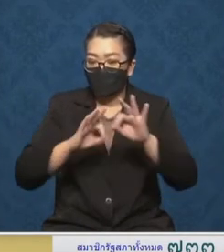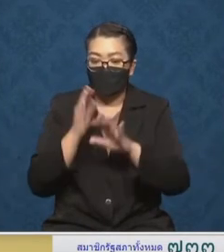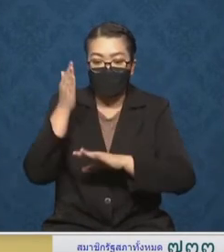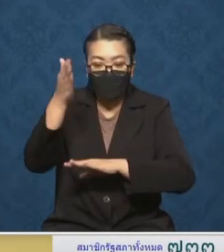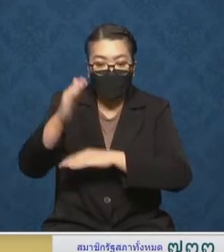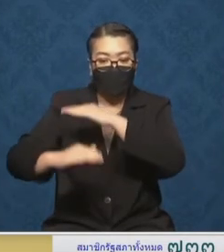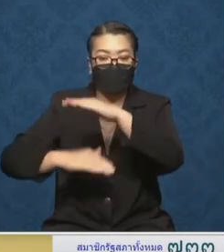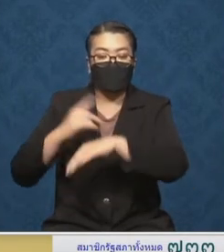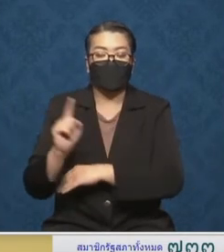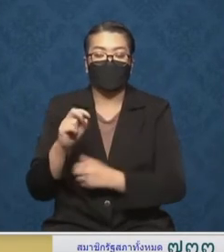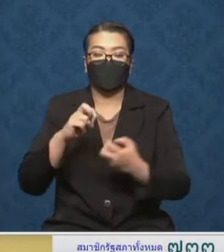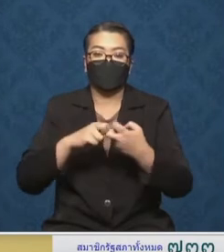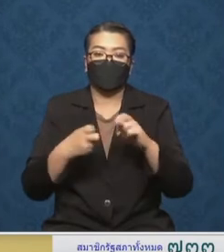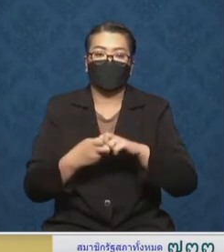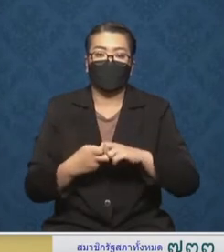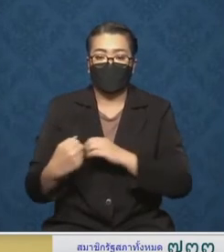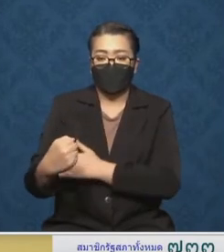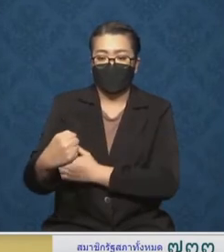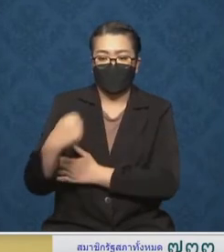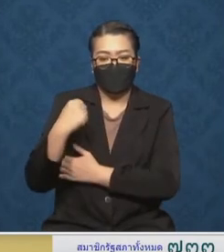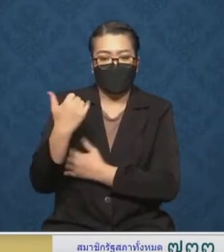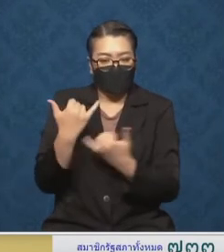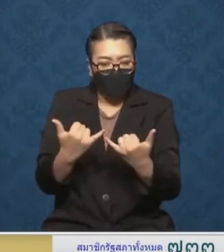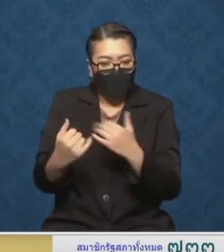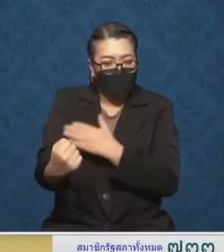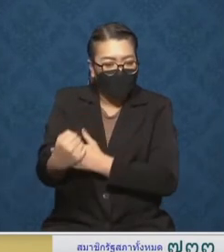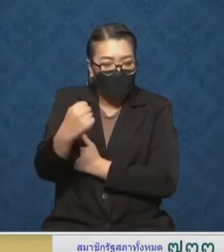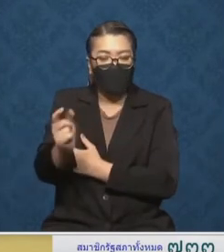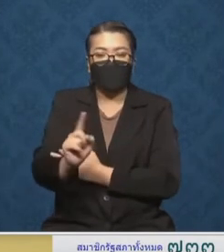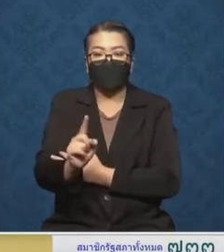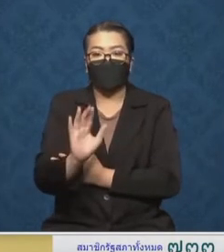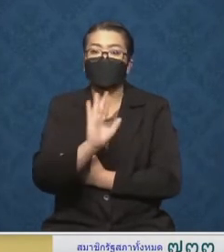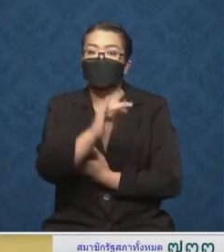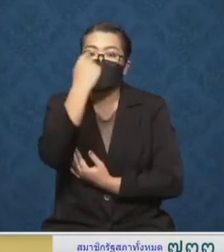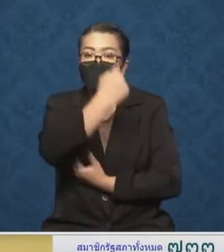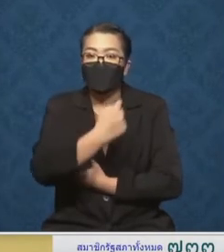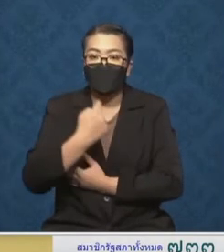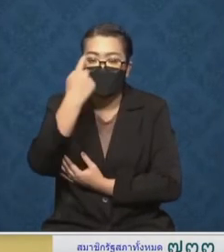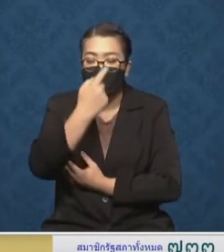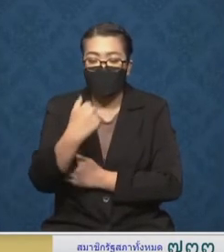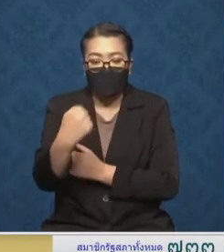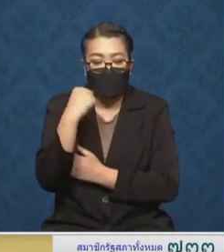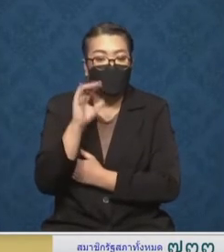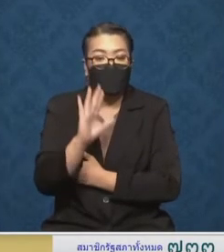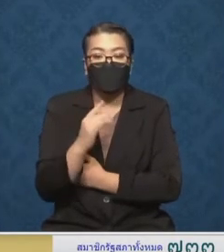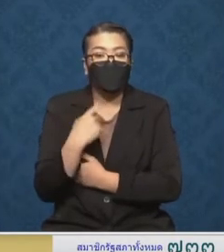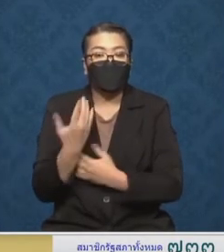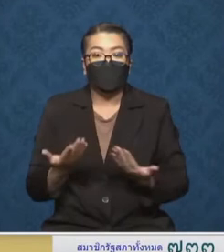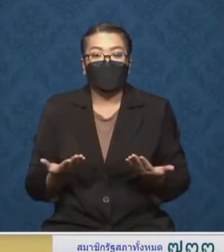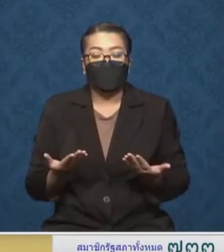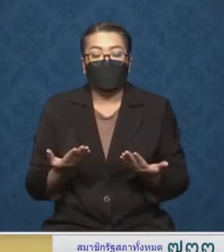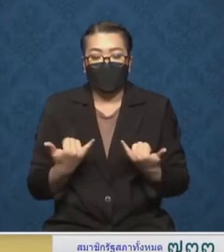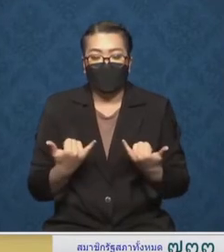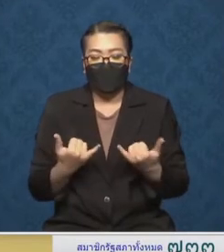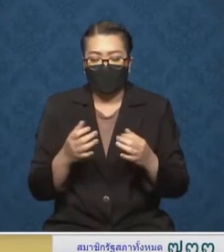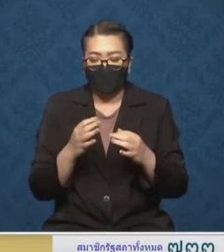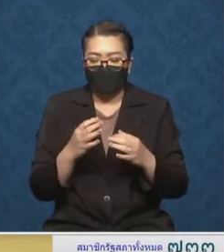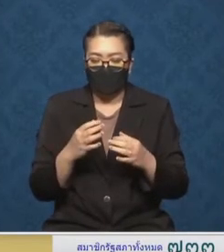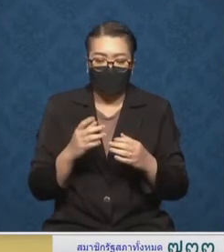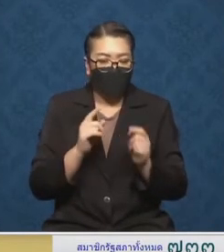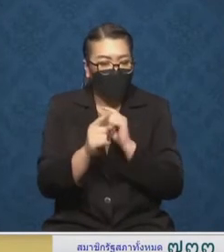เป็นปัญหาที่ว่าอำนาจสูงสุดของประเทศนี้เป็นของไข่ซึ่งนี่ก็เป็นปัญหาใจกลางที่ยังไม่ลงตัว